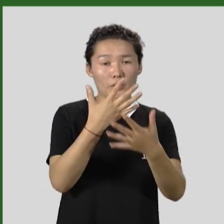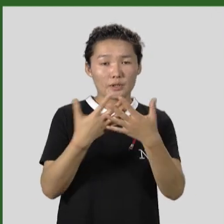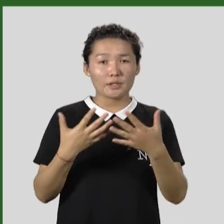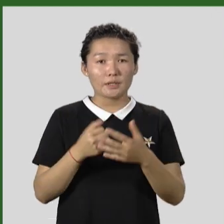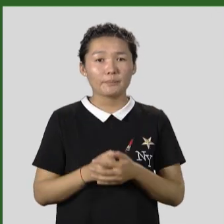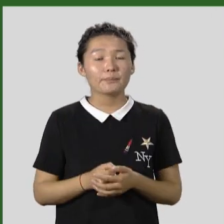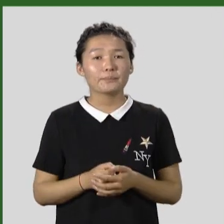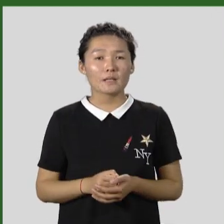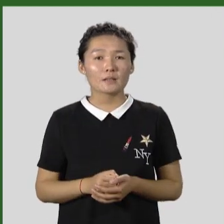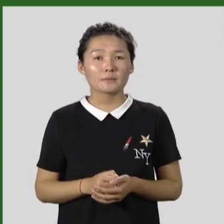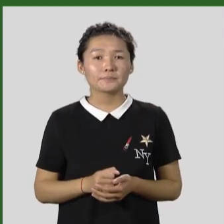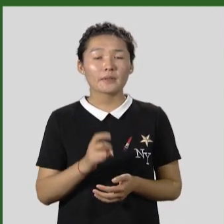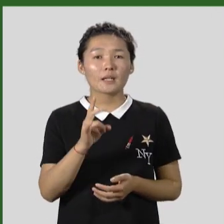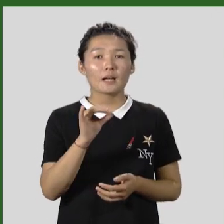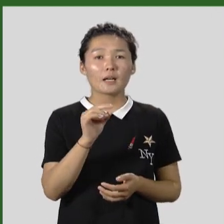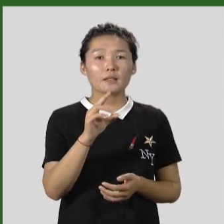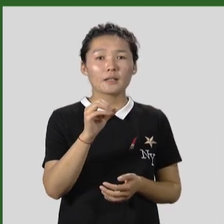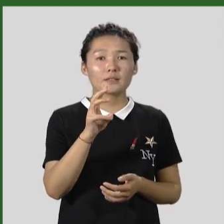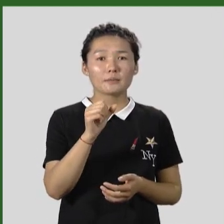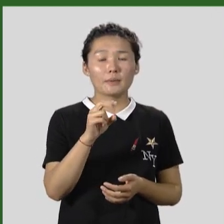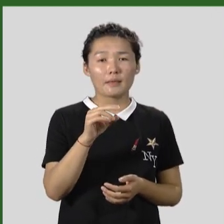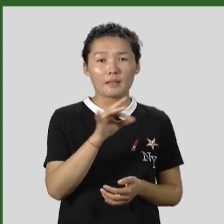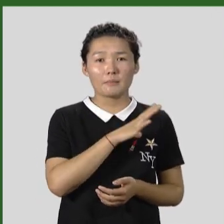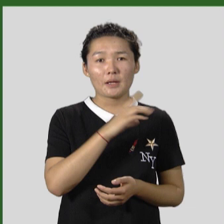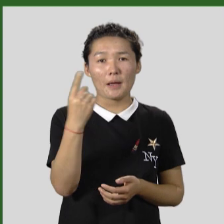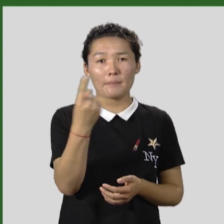высотой приливов. Анаксимандр был